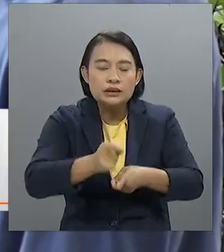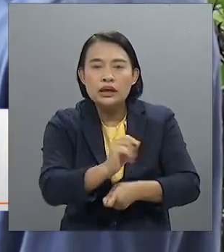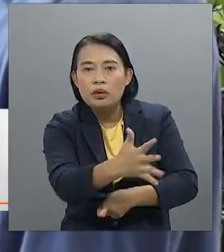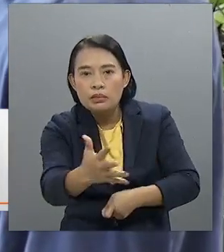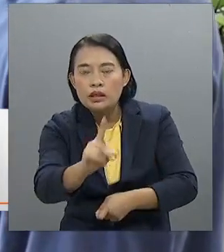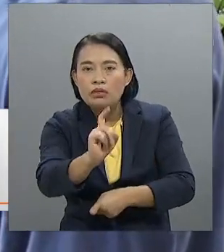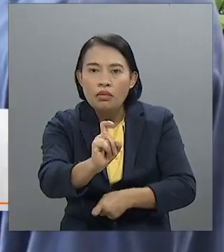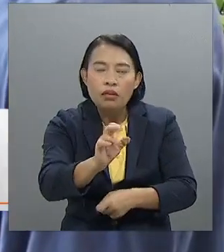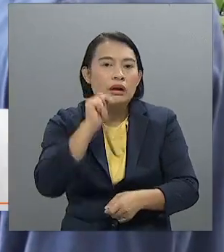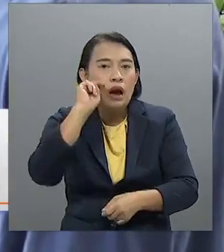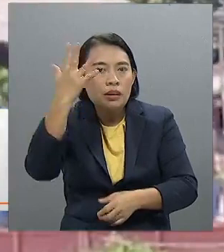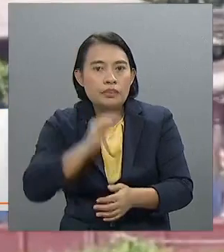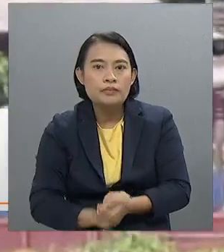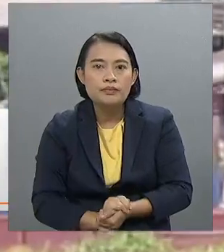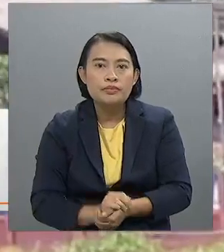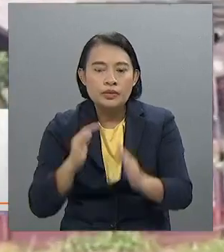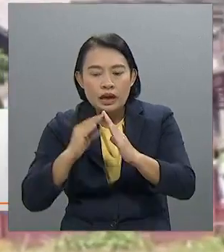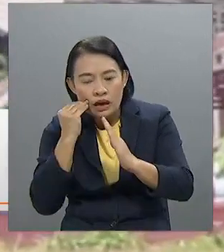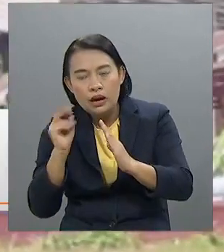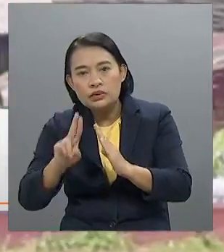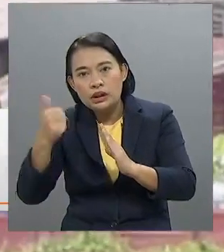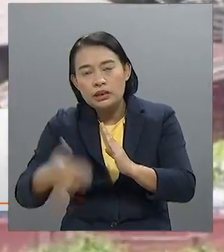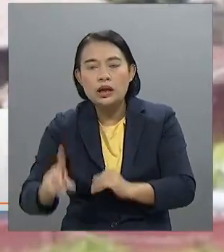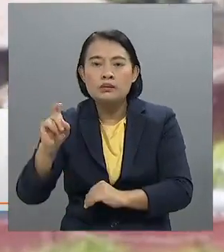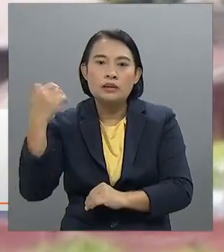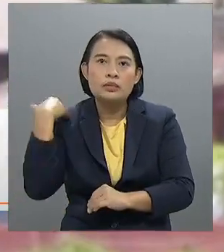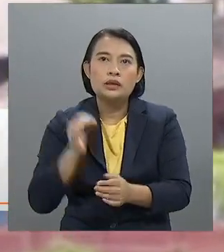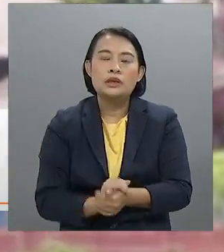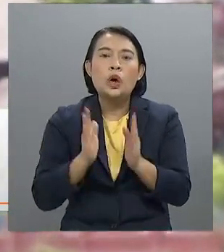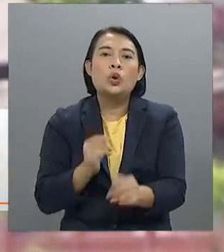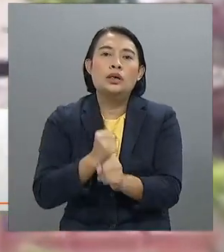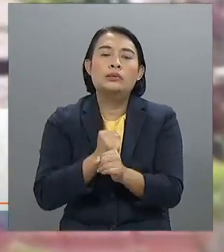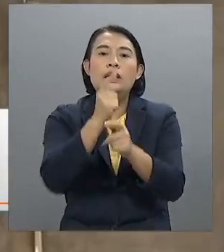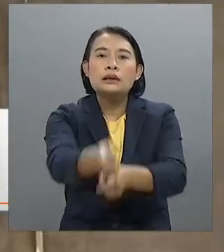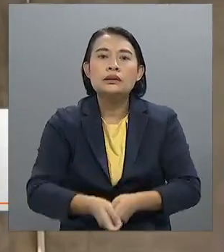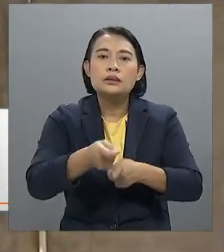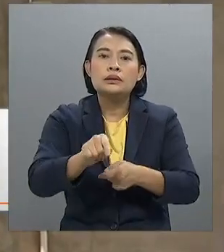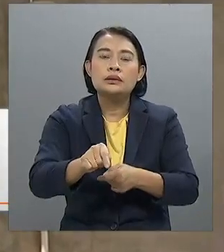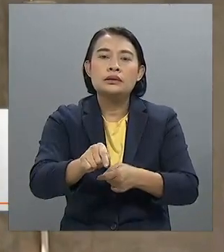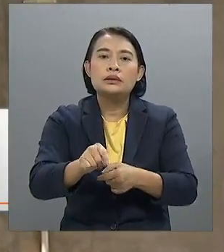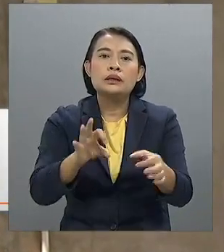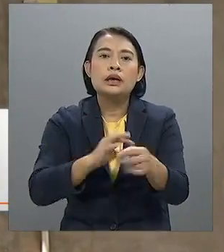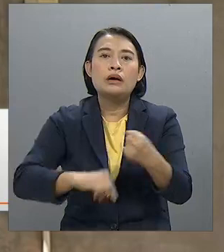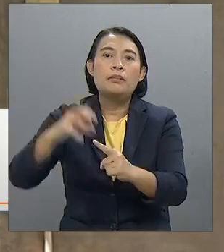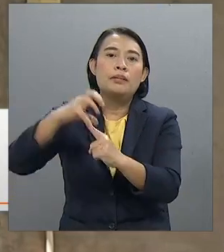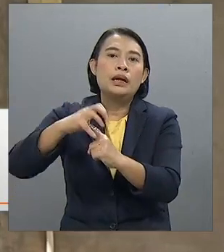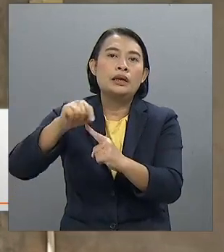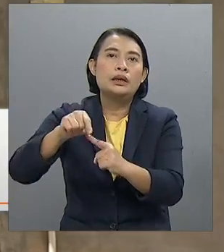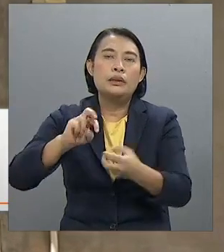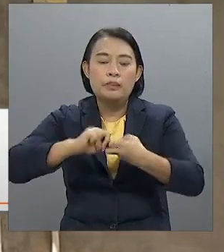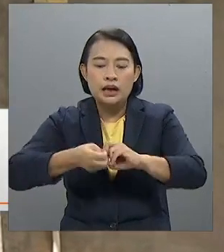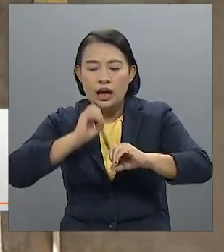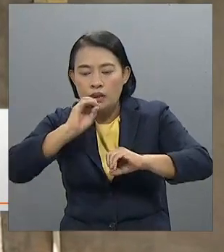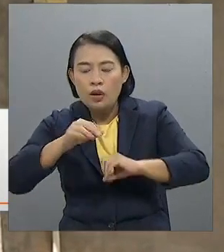ายอนิรุธสุวรรณญาณค่ะเป็นชาวเกษตรกรผู้เพาะเลี้ยงเห็ดที่ได้รับความเดือดร้อนนี่นะคะก็บอกกับทีมข่าวว่า